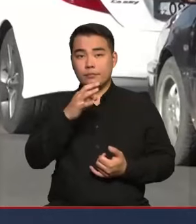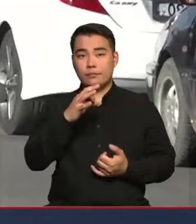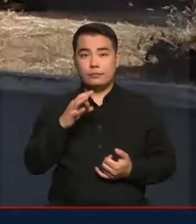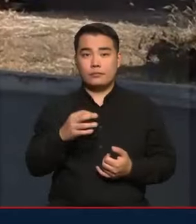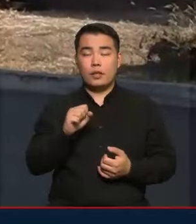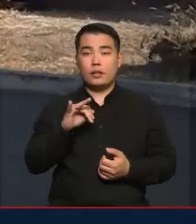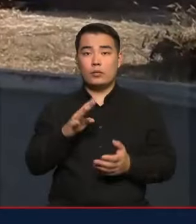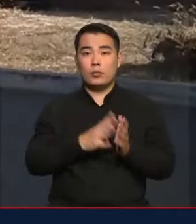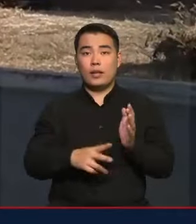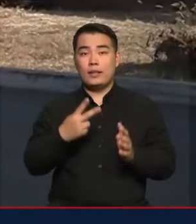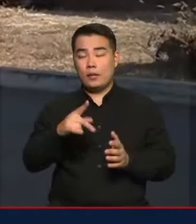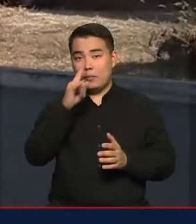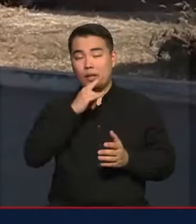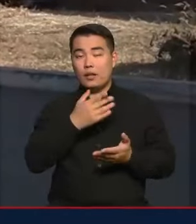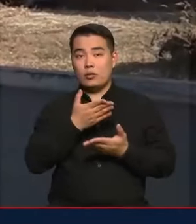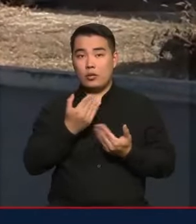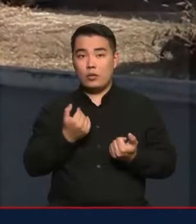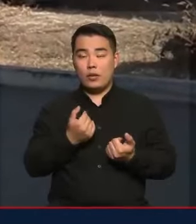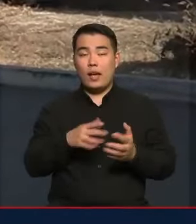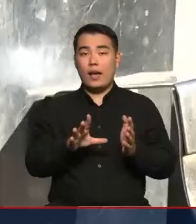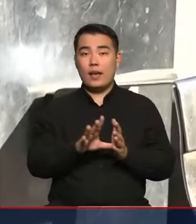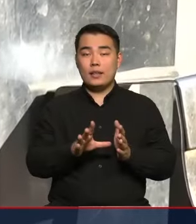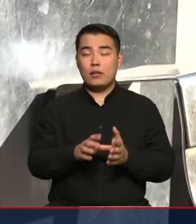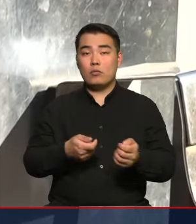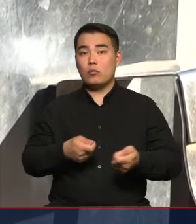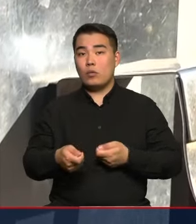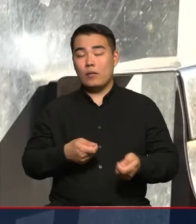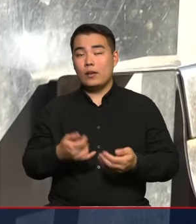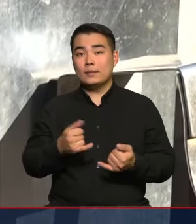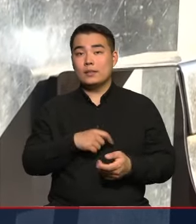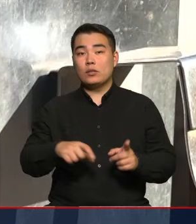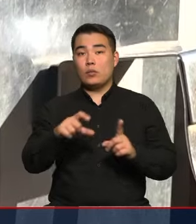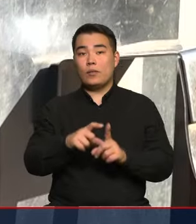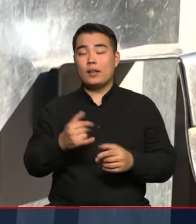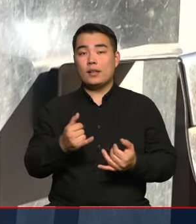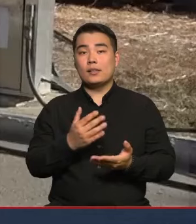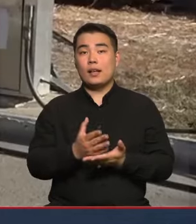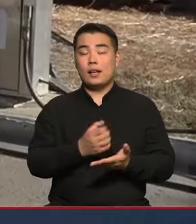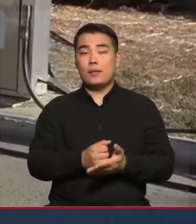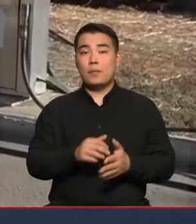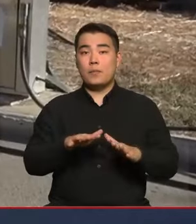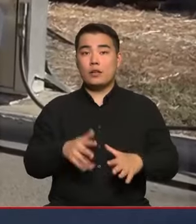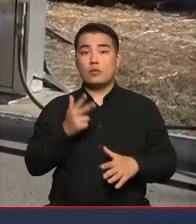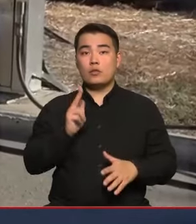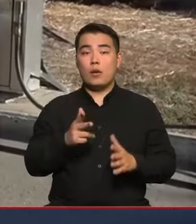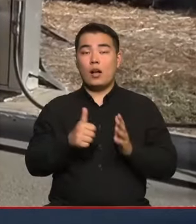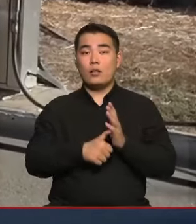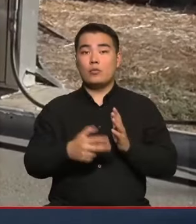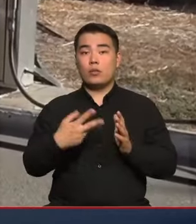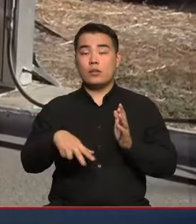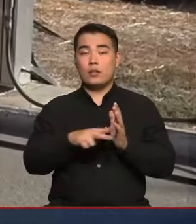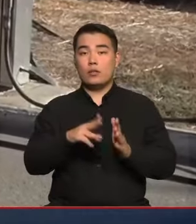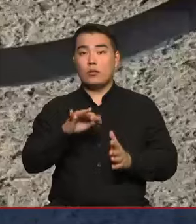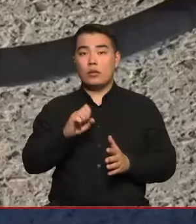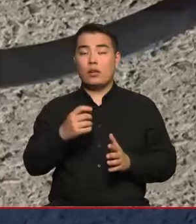20%-ында E92 бензині жоқ. Энергетика басқармасы өкілдерінің сөзінше, сақтау қоймаларында 3638